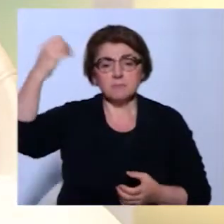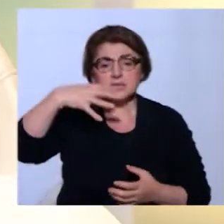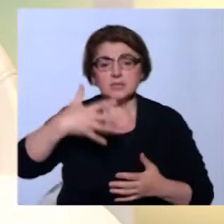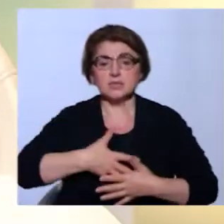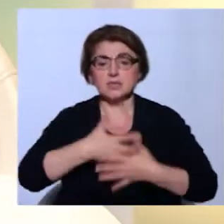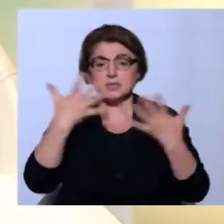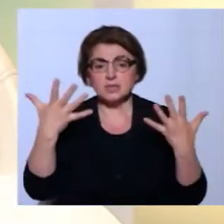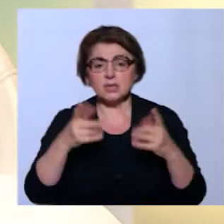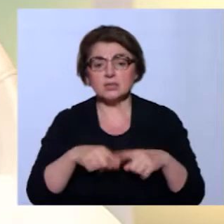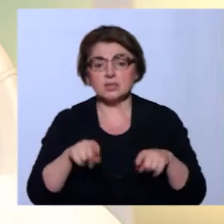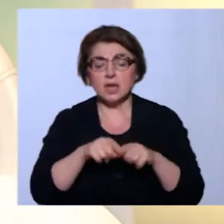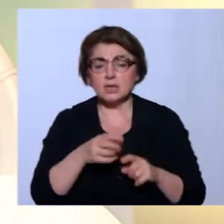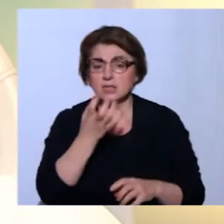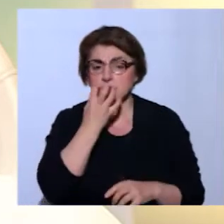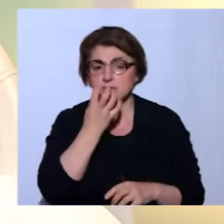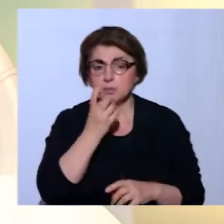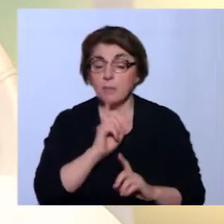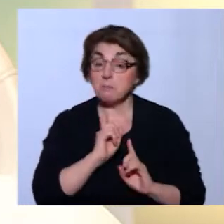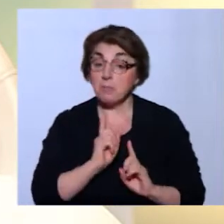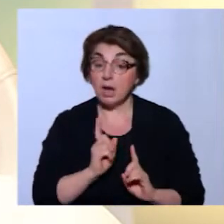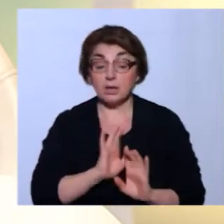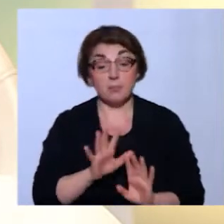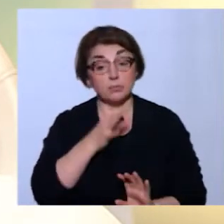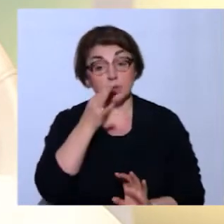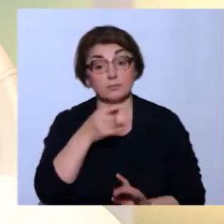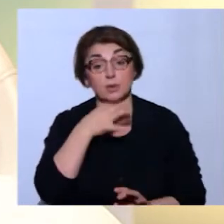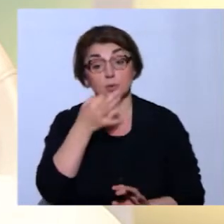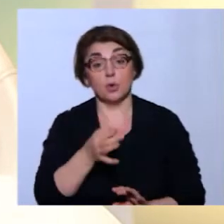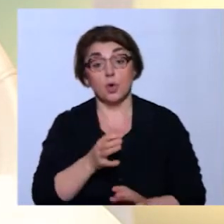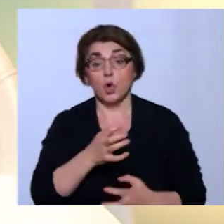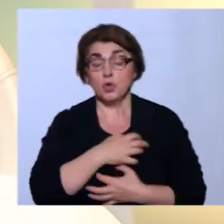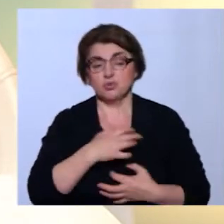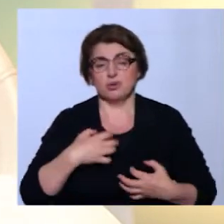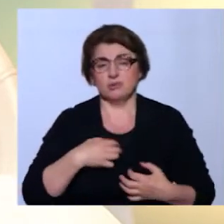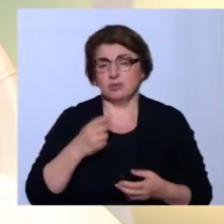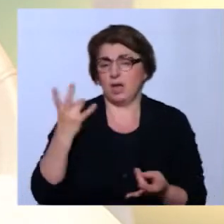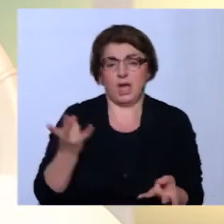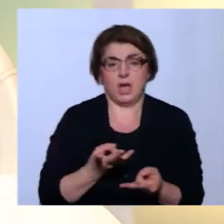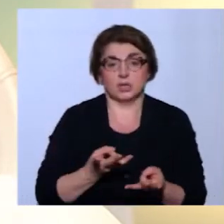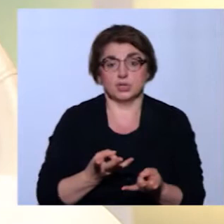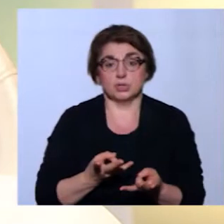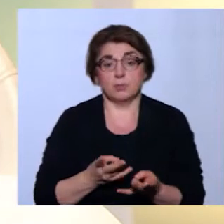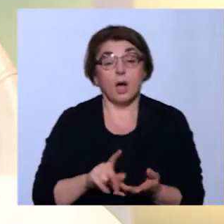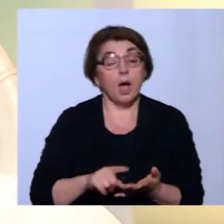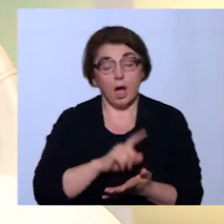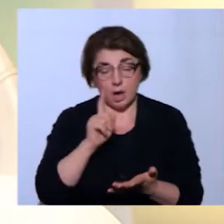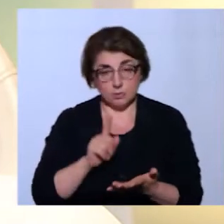სითბოზე. მაგრამ არ უნდა ითქვას ის, რომ ცხოველებისთვის ნაკლები მნიშვნელობა აქვს ახლა მზესაც,